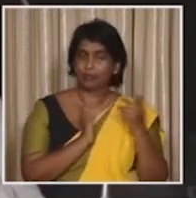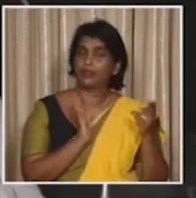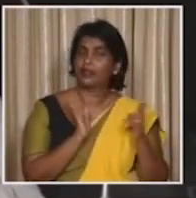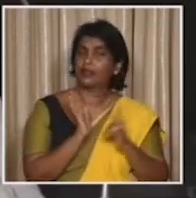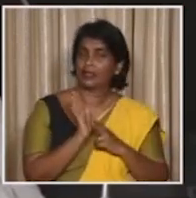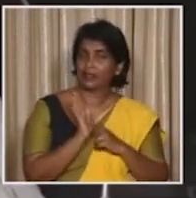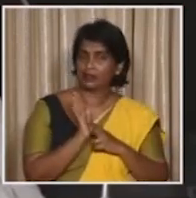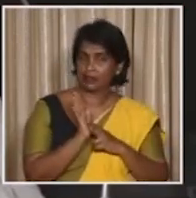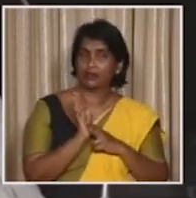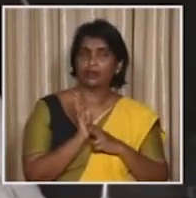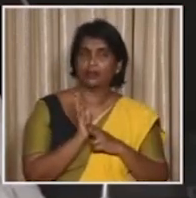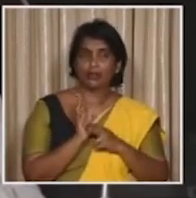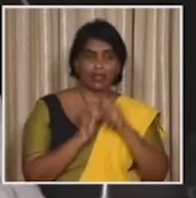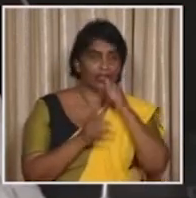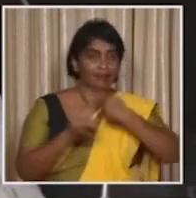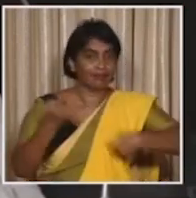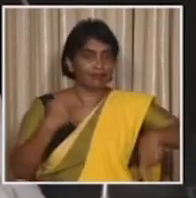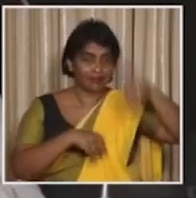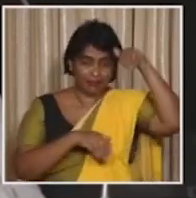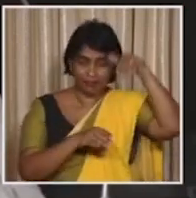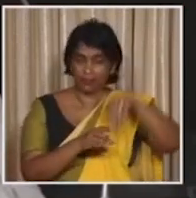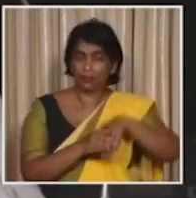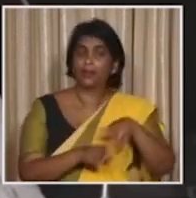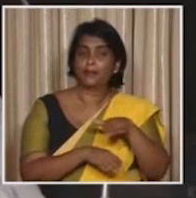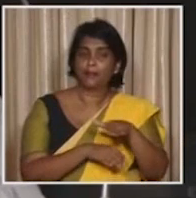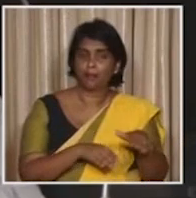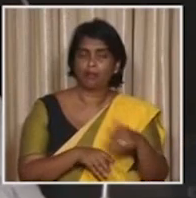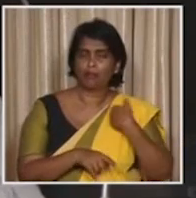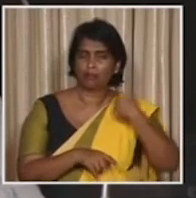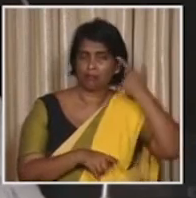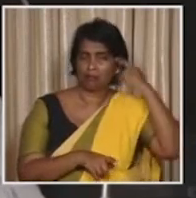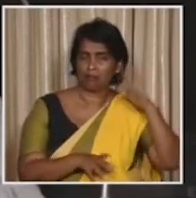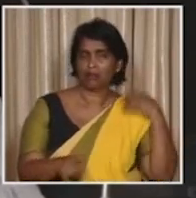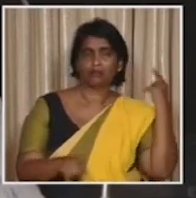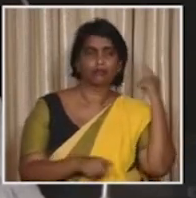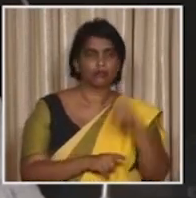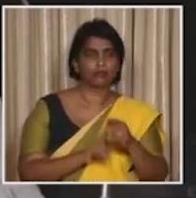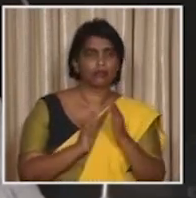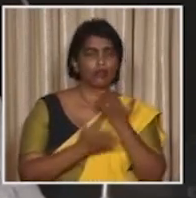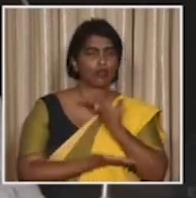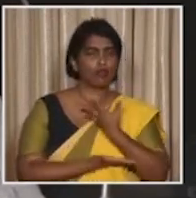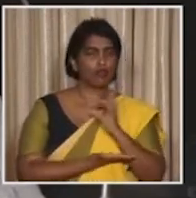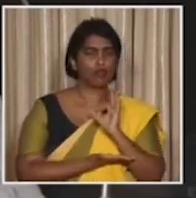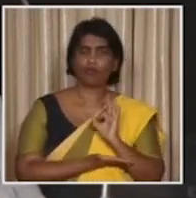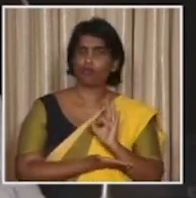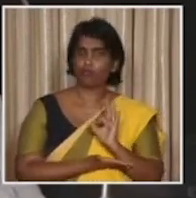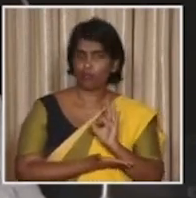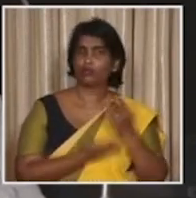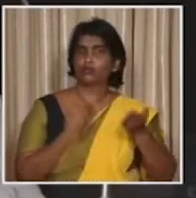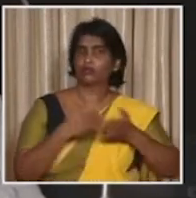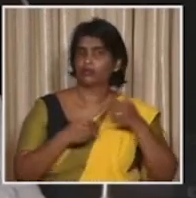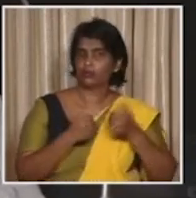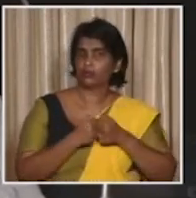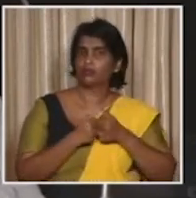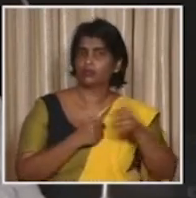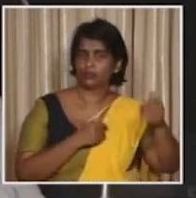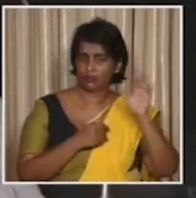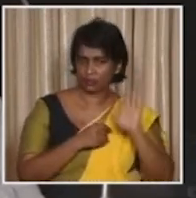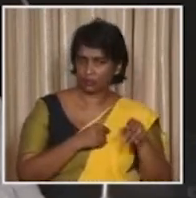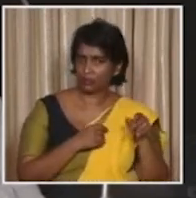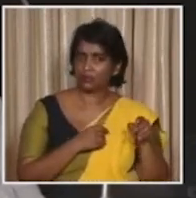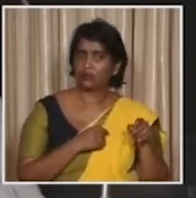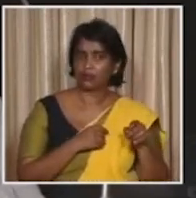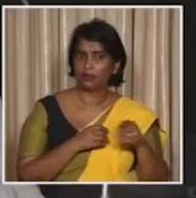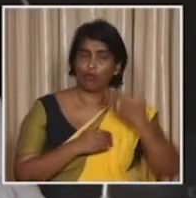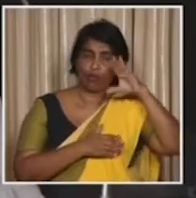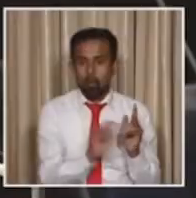கிணறு போன்ற இடங்களிலே வலுக்கட்டாயமாக புத்தர் போய் குண்டுகிறார். அந்த நிலங்கள் பறிக்கப்படுகிறது. தொல்லியல் திணைக்களத்தின் ஊடாக மிகப்பெரிய